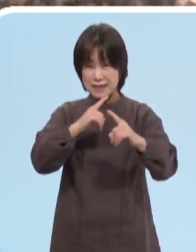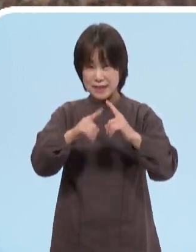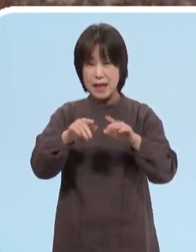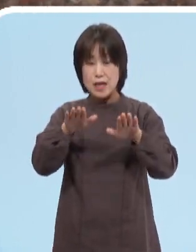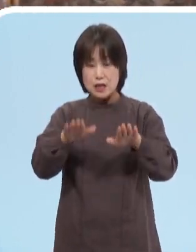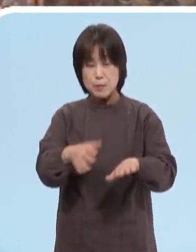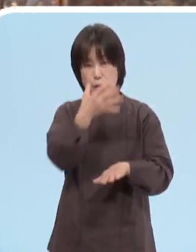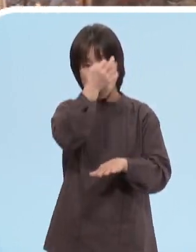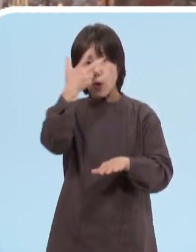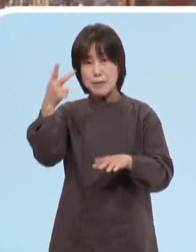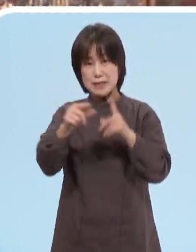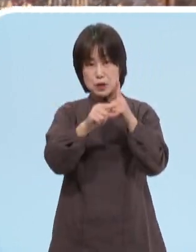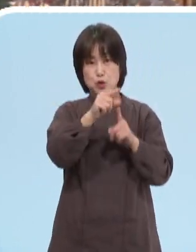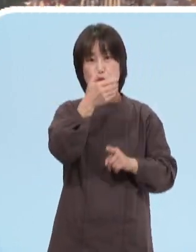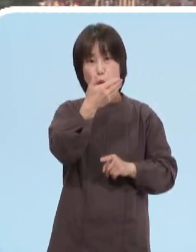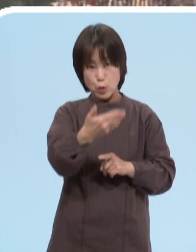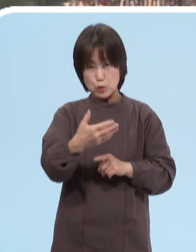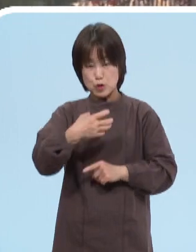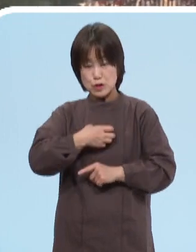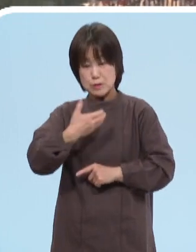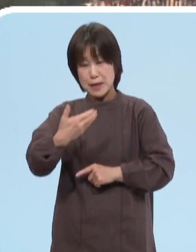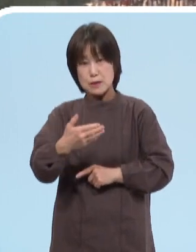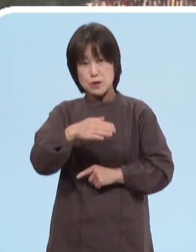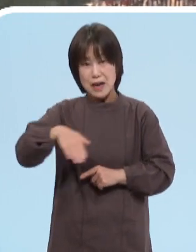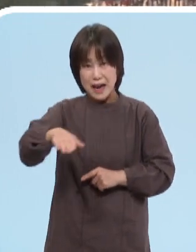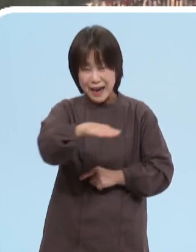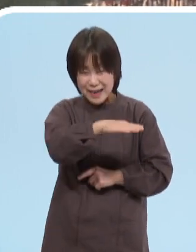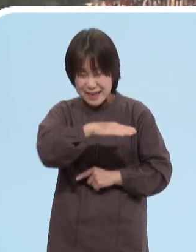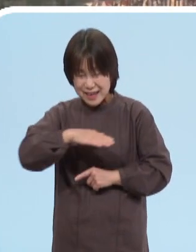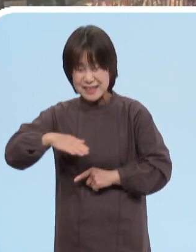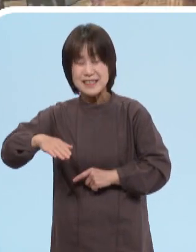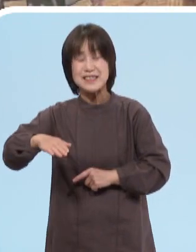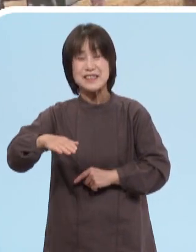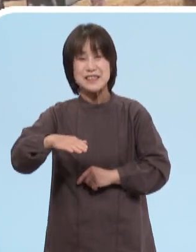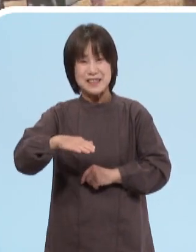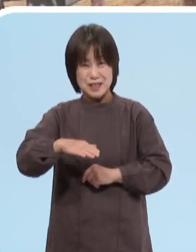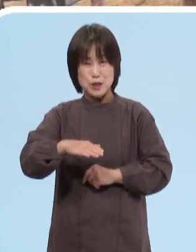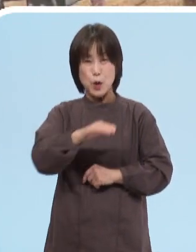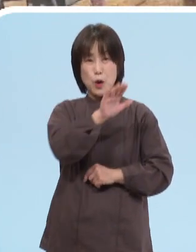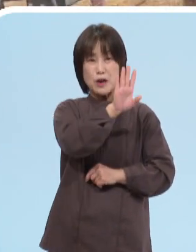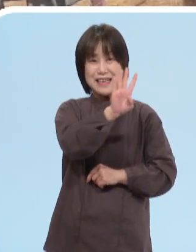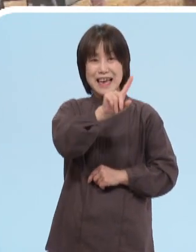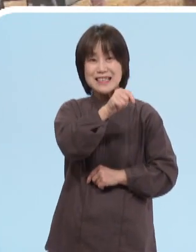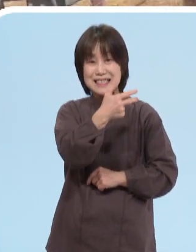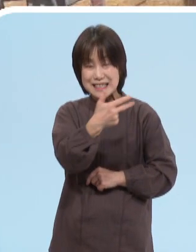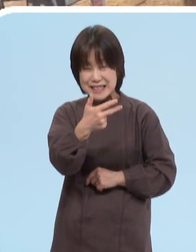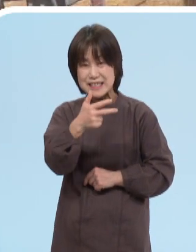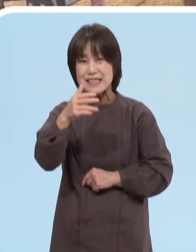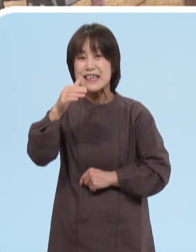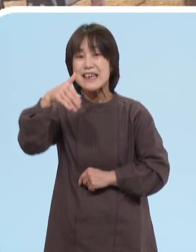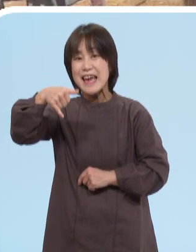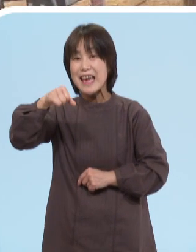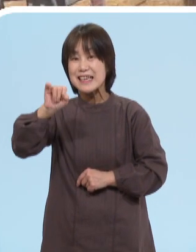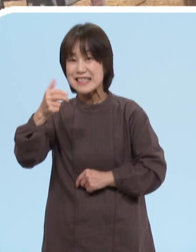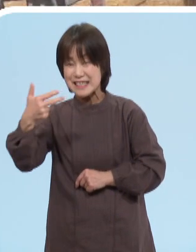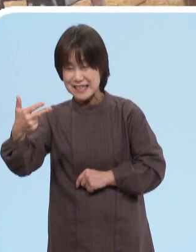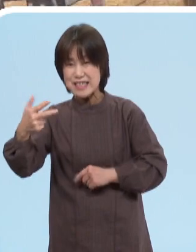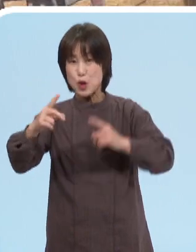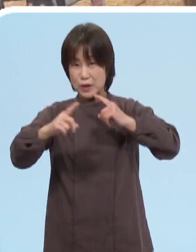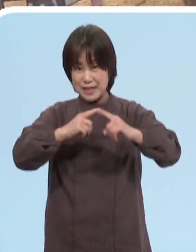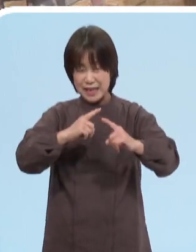現在の神戸市中央区や須磨区周辺を舞台に繰り広げられた 源氏と平氏の戦いのこ